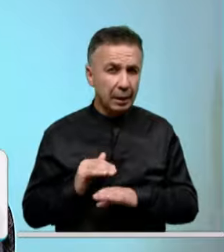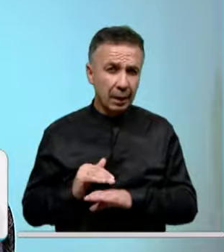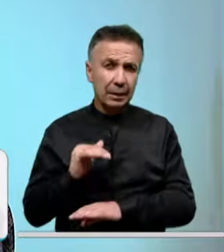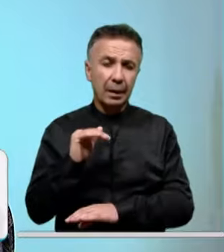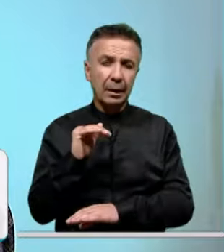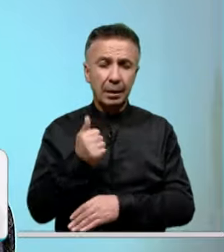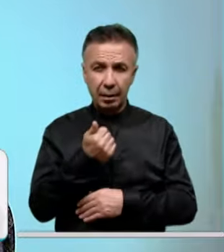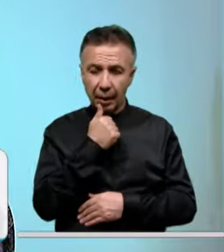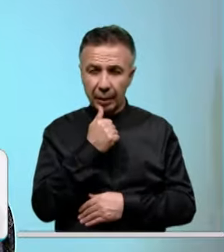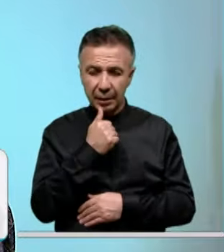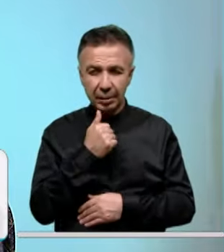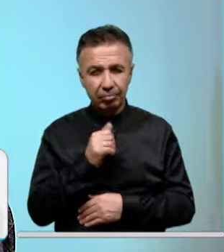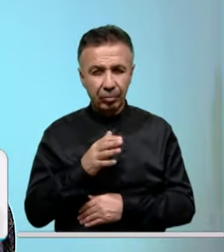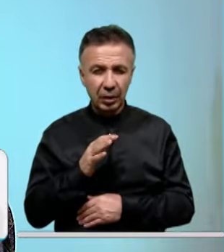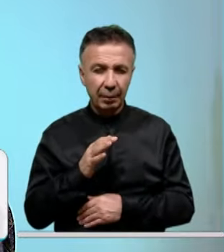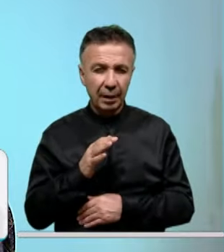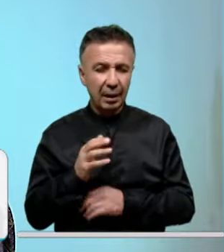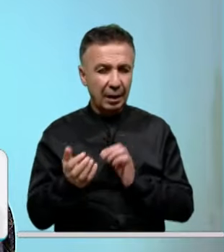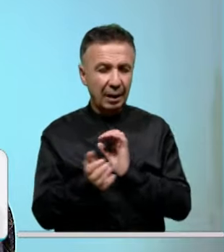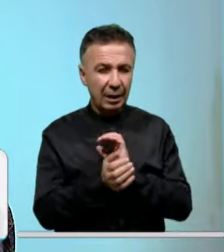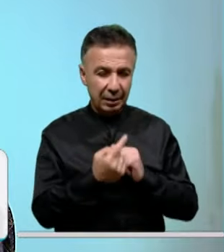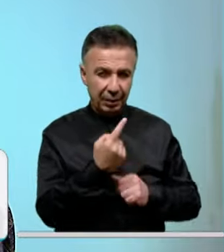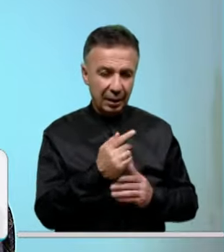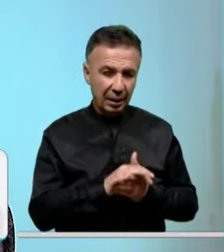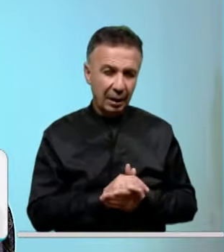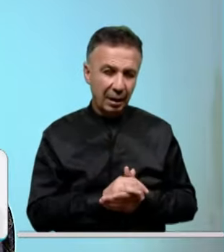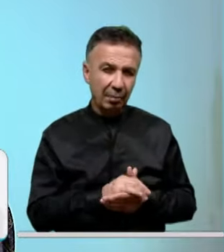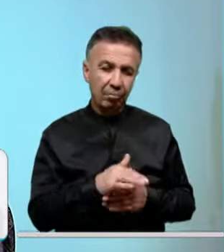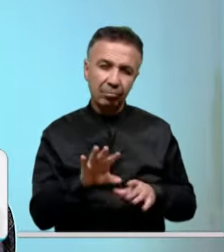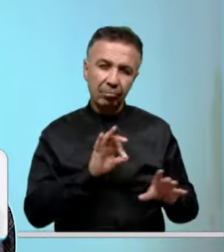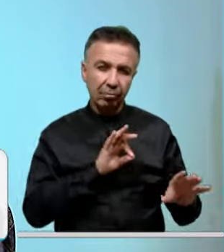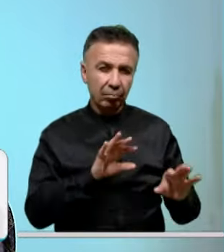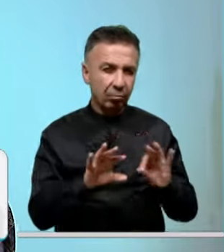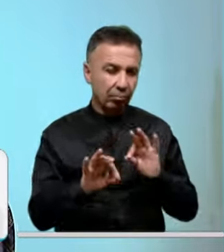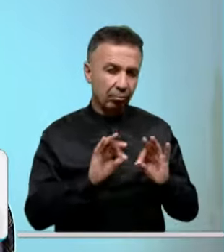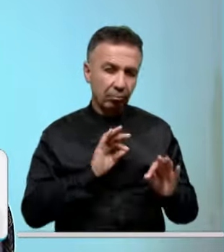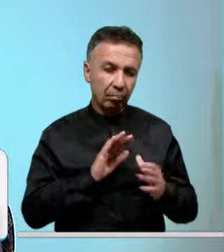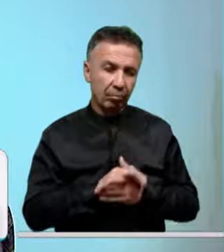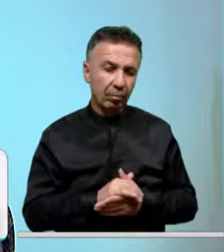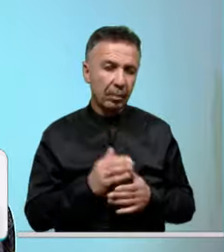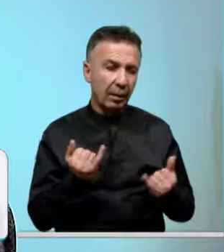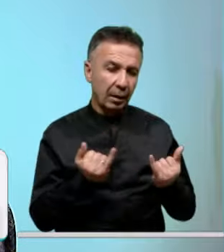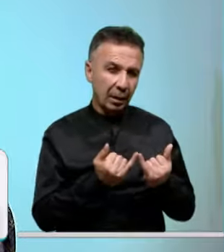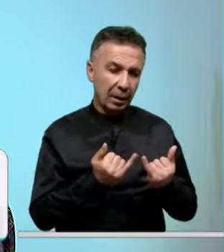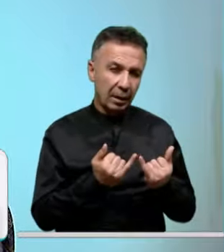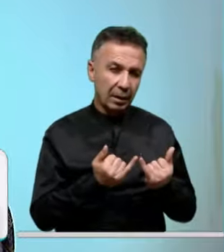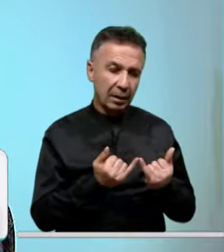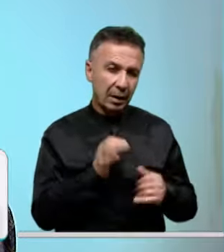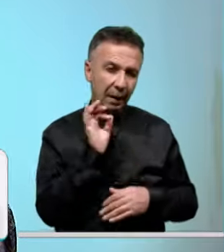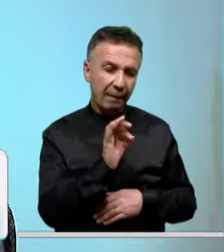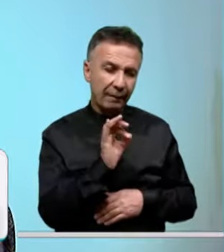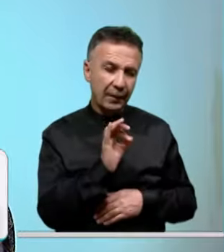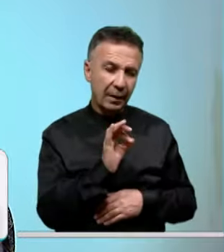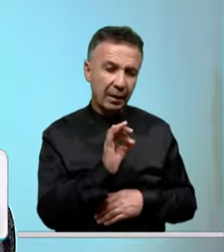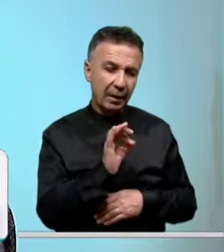hayattayken muhtemel varislerinden birini diğerine tercih edecek tarzda, kardeşler arasına fitne